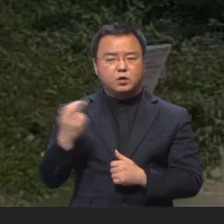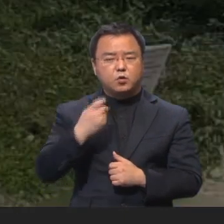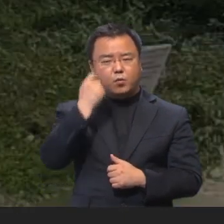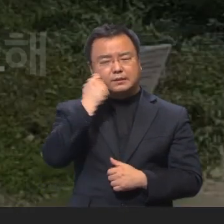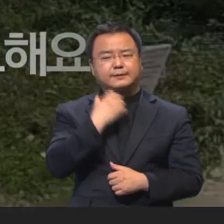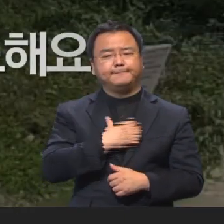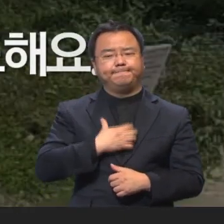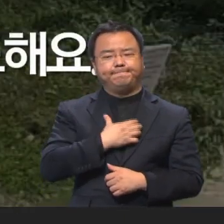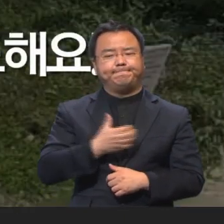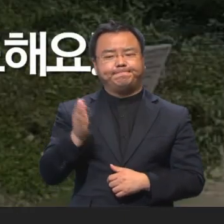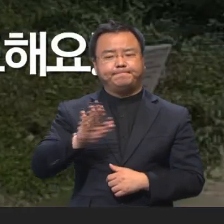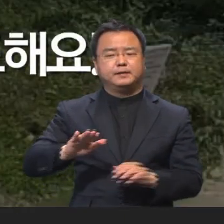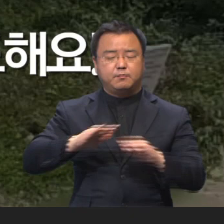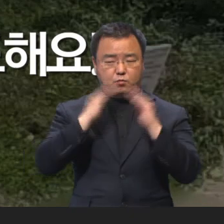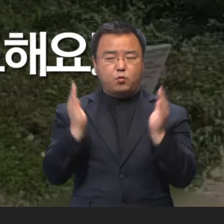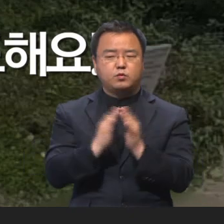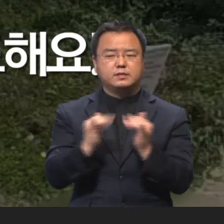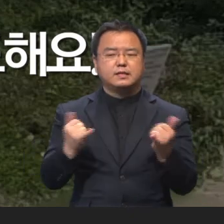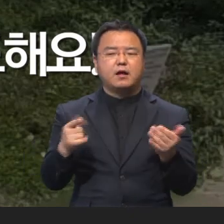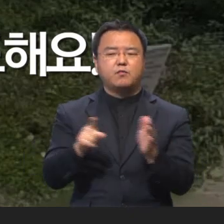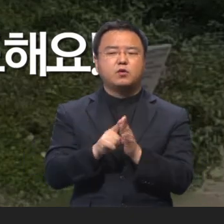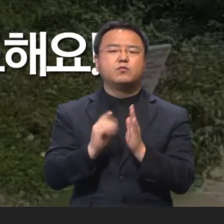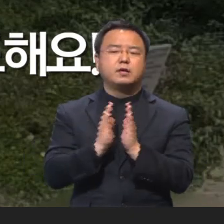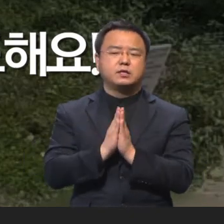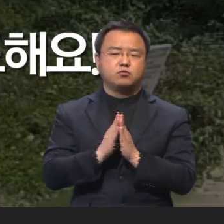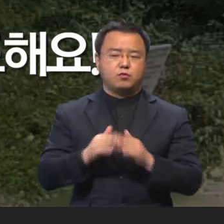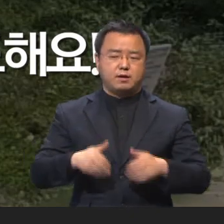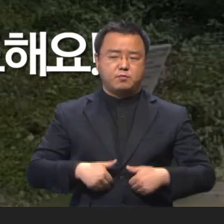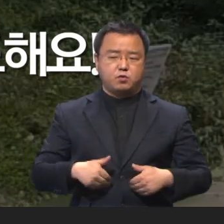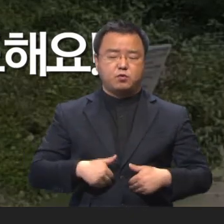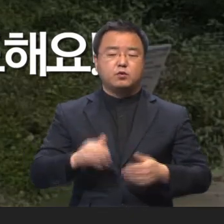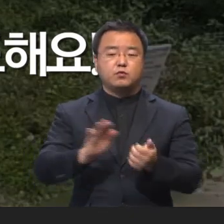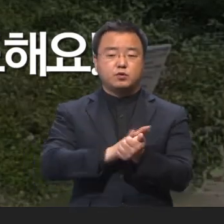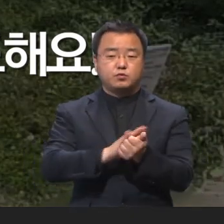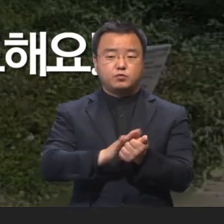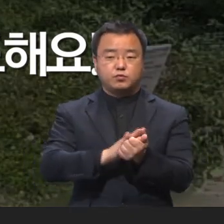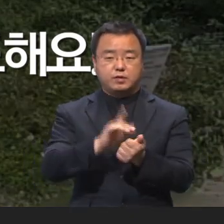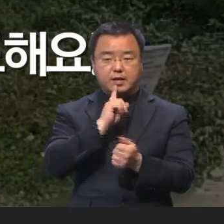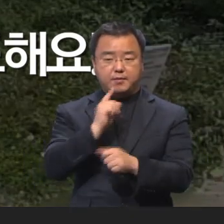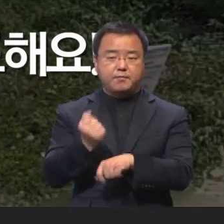슬프지만 모두를 위해 기도해야 한다며 위로를 건네기도 합니다.